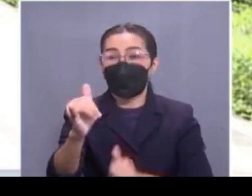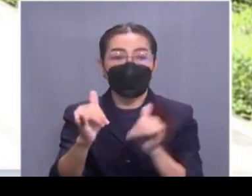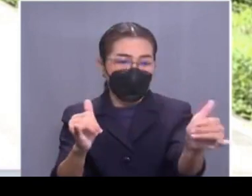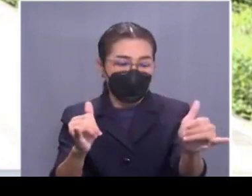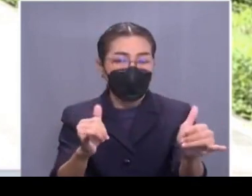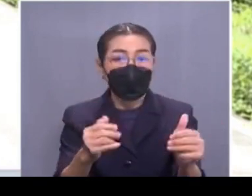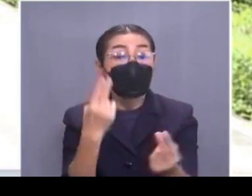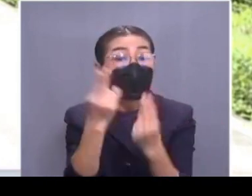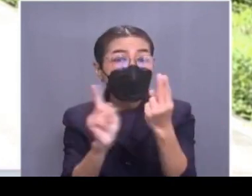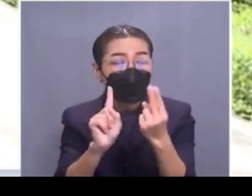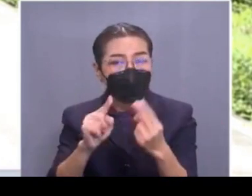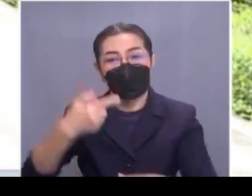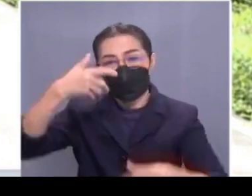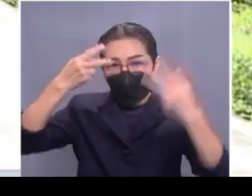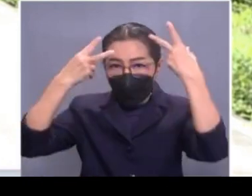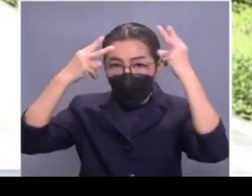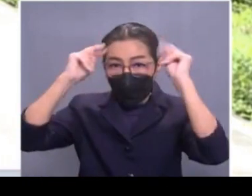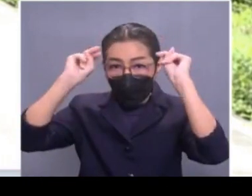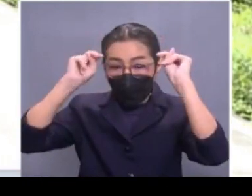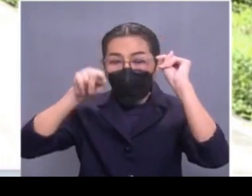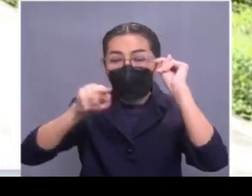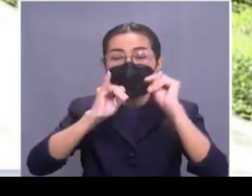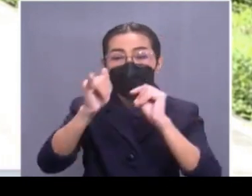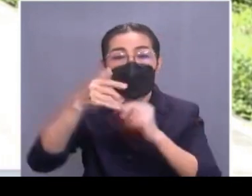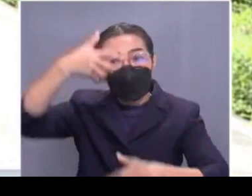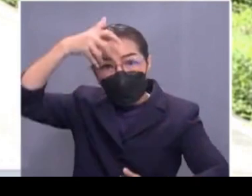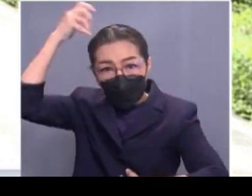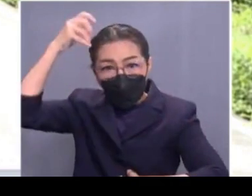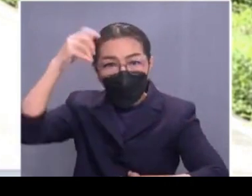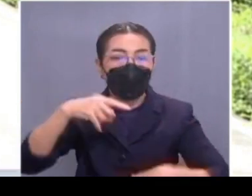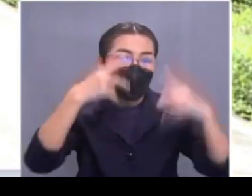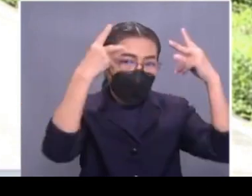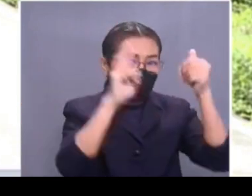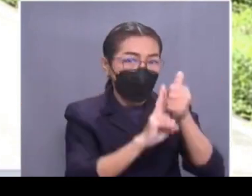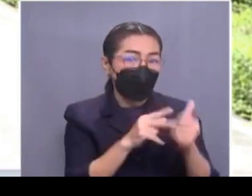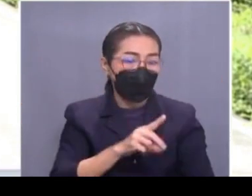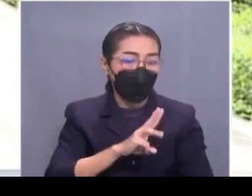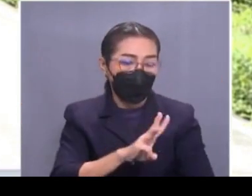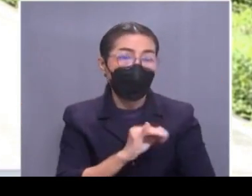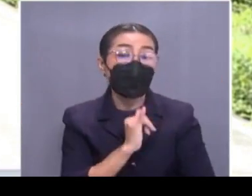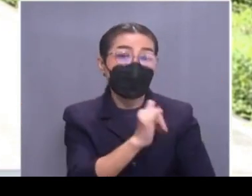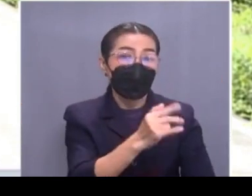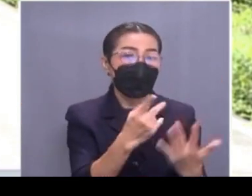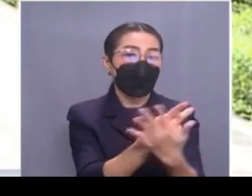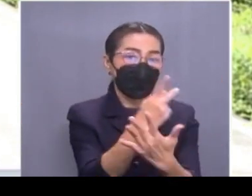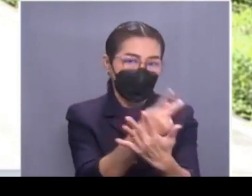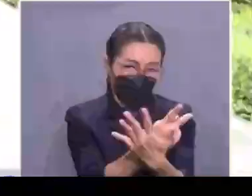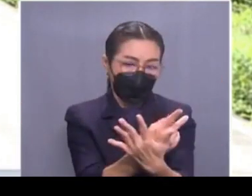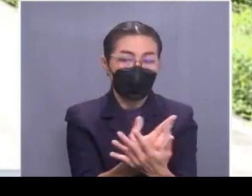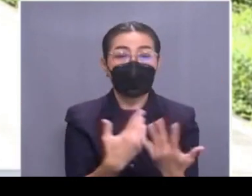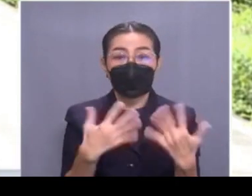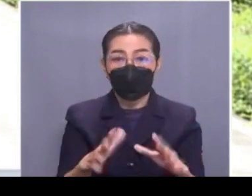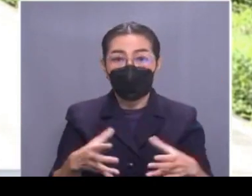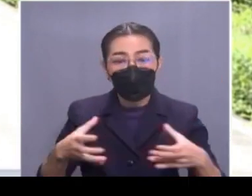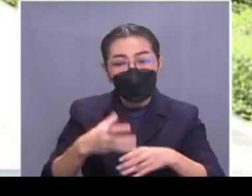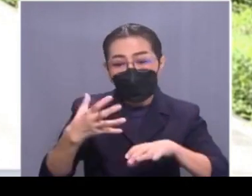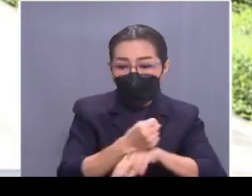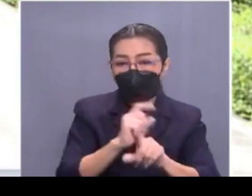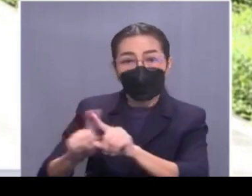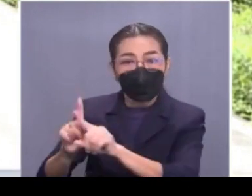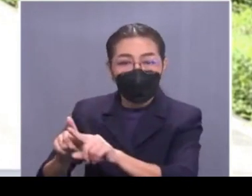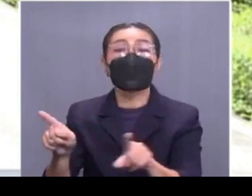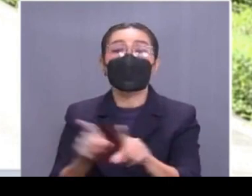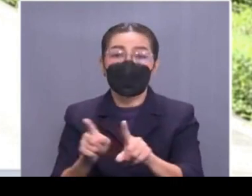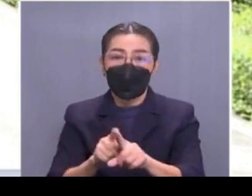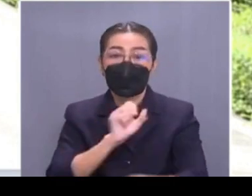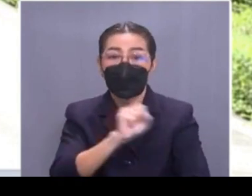รีจะไปที่จังหวัดสิงห์บุรีส่วนพลเอกประวิตรนะคะก็จะไปที่จังหวัดกาญจนบุรีค่ะนอกเหนือจากนั้นพรรคการเมืองอื่นๆนะคะก็ล